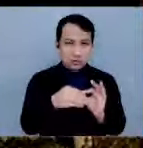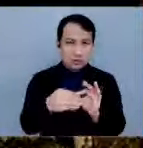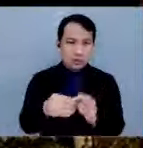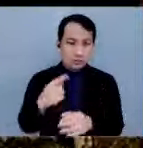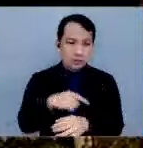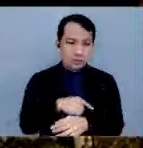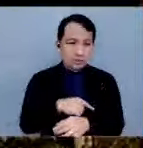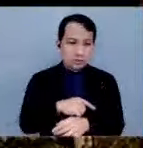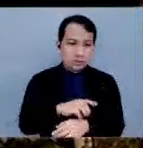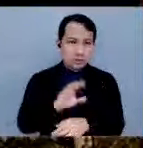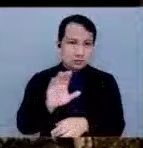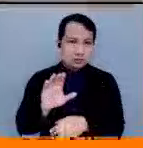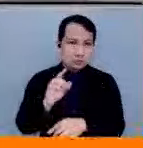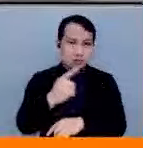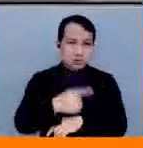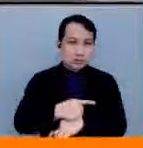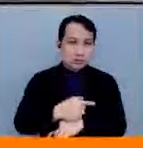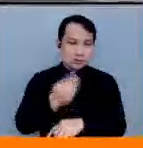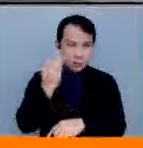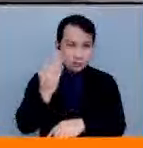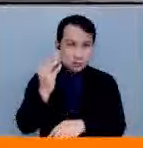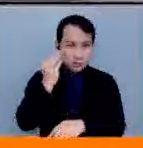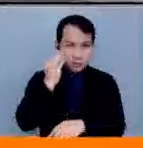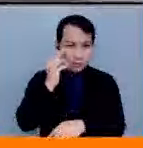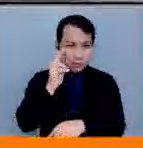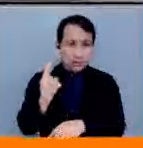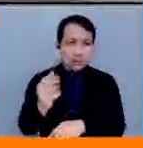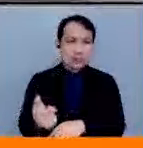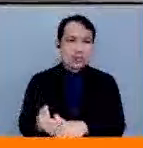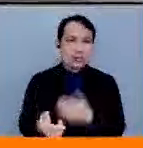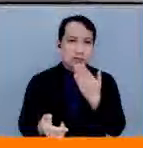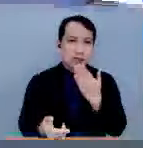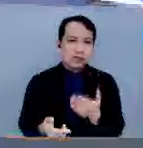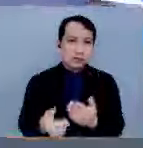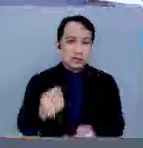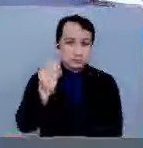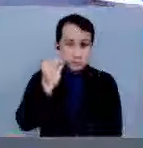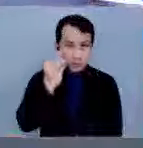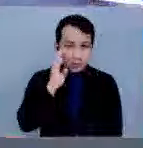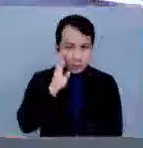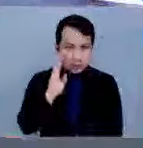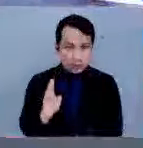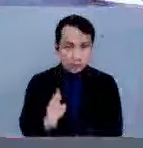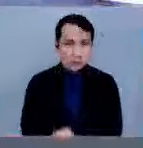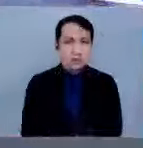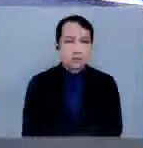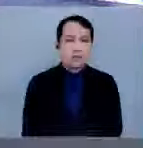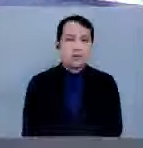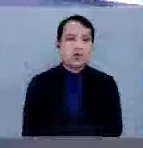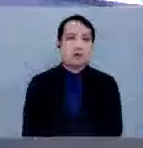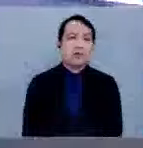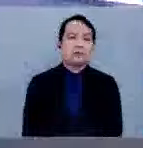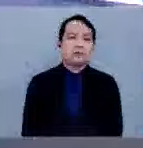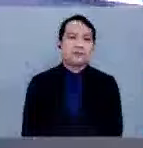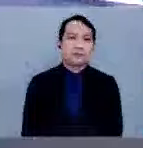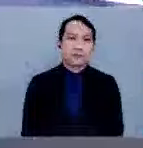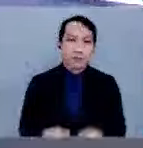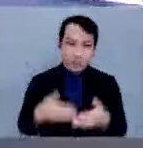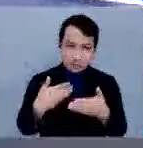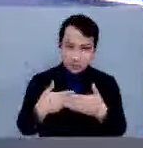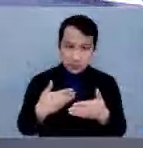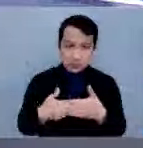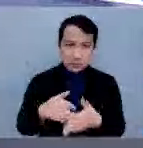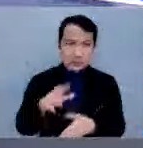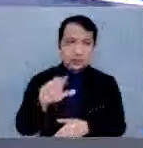One Solar Spikers. Mikey? Maraming salamat, Marty Bautista. Sa esports naman, nalalapit na ang 13th season